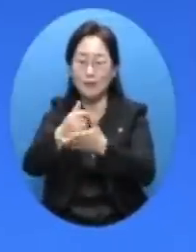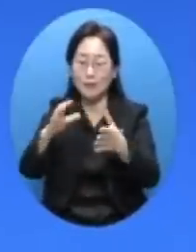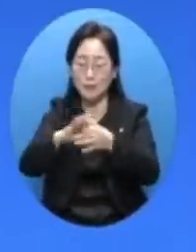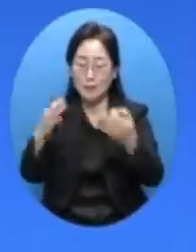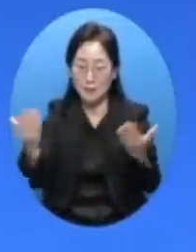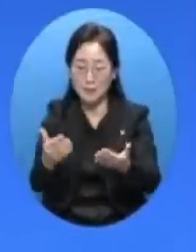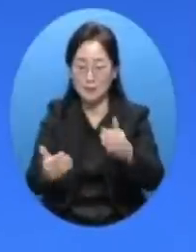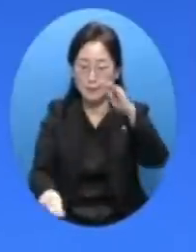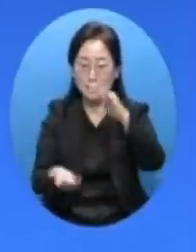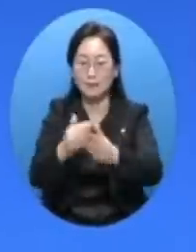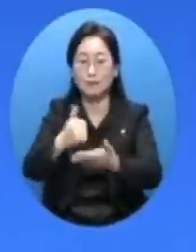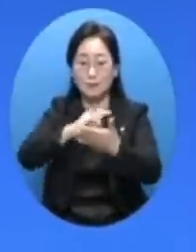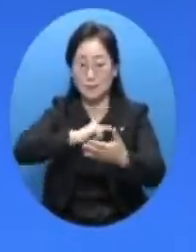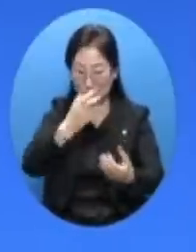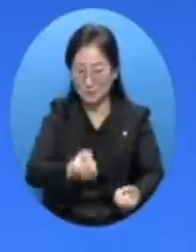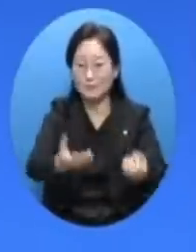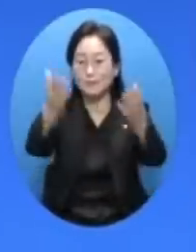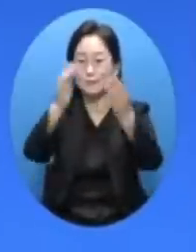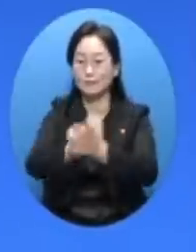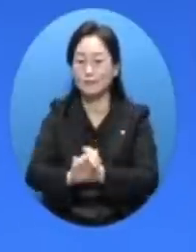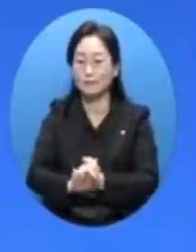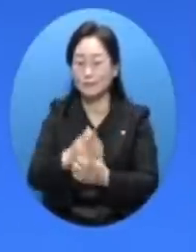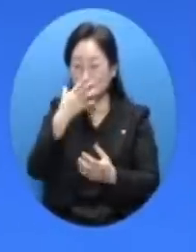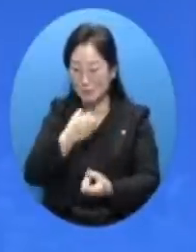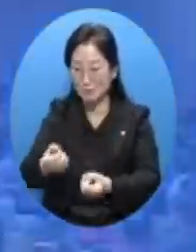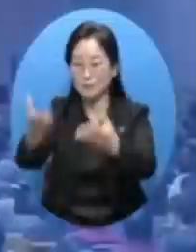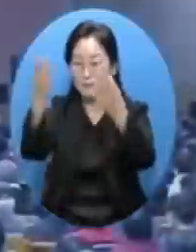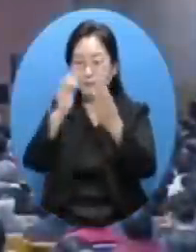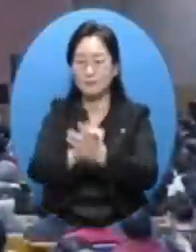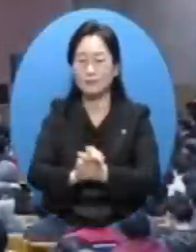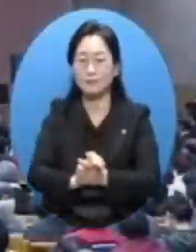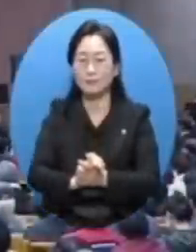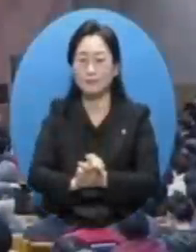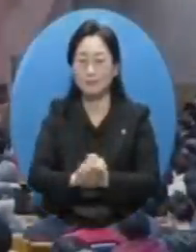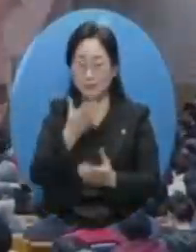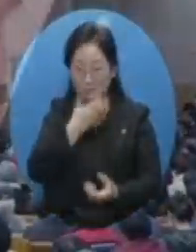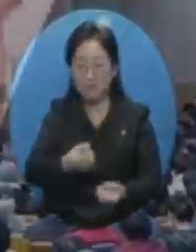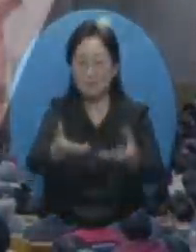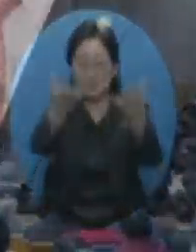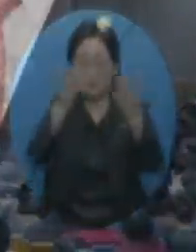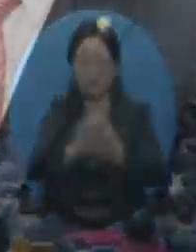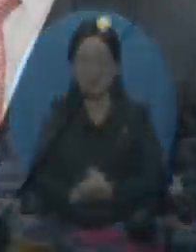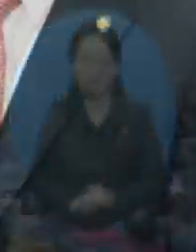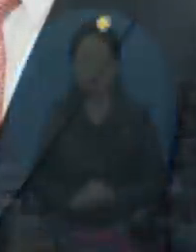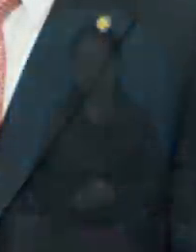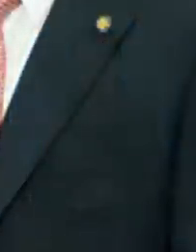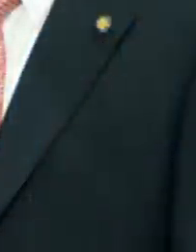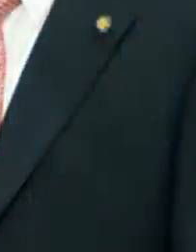여러분 모두 되기를 주님의 이름으로 축원합니다. 축원합니다. 축원합니다.